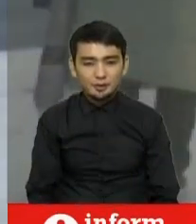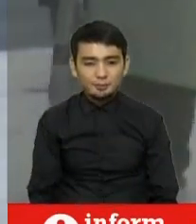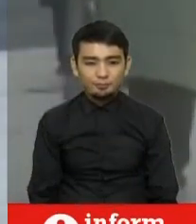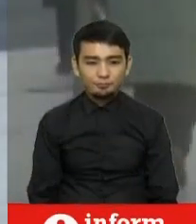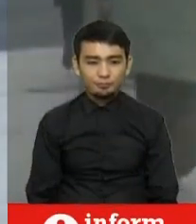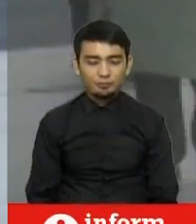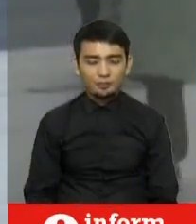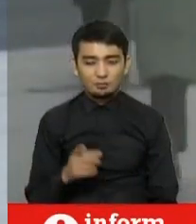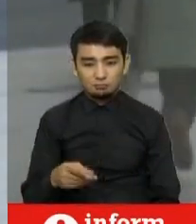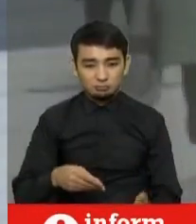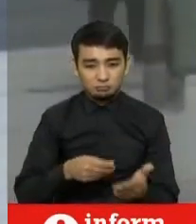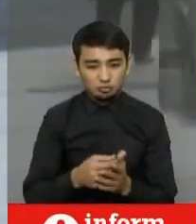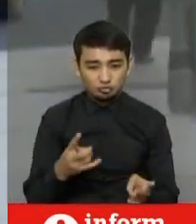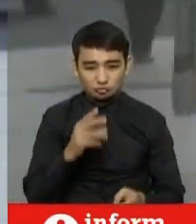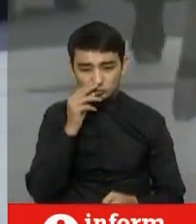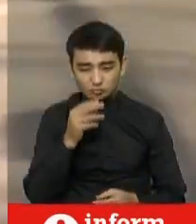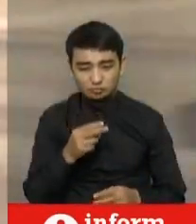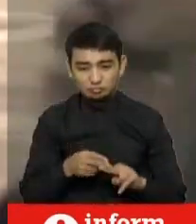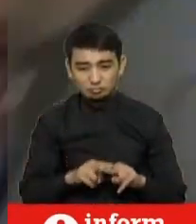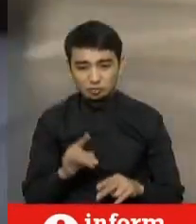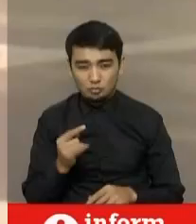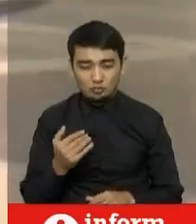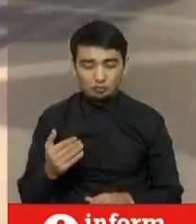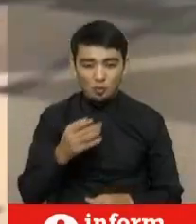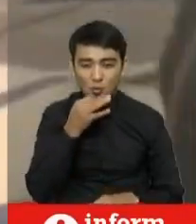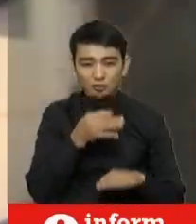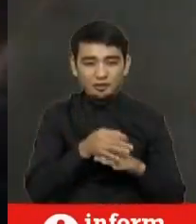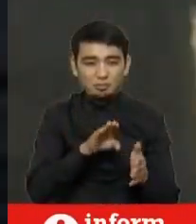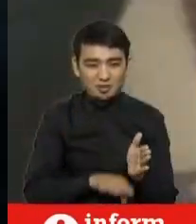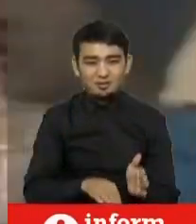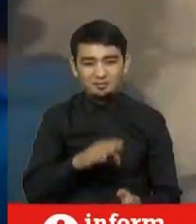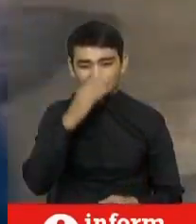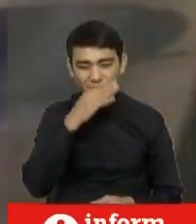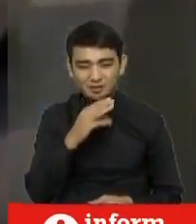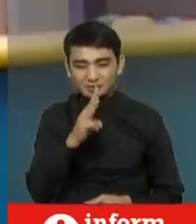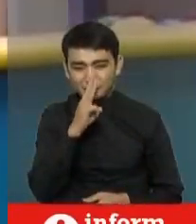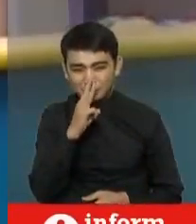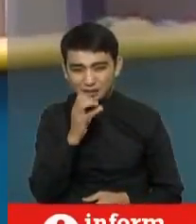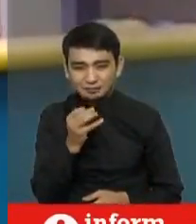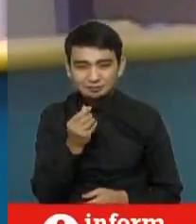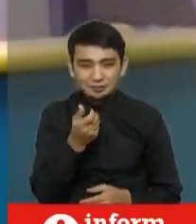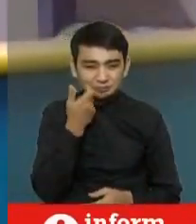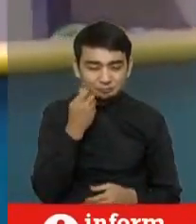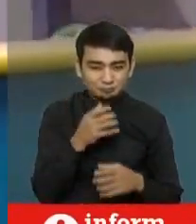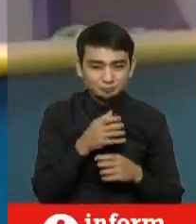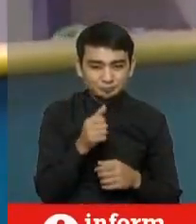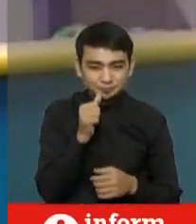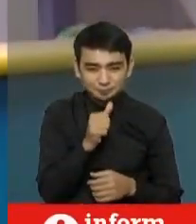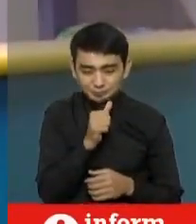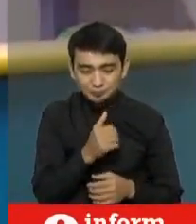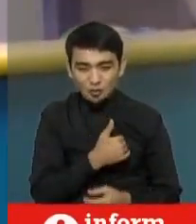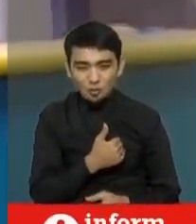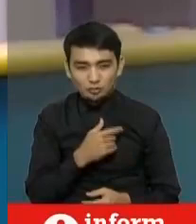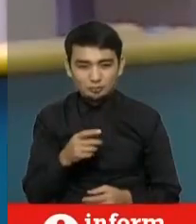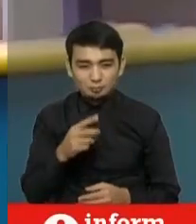Перзент алдындағы борышын өтеуден қашып жүрген жауапсыз әкелер жалақысы мен табысын жасыруға тырысады, дейді прокурорлар. Бүгінде